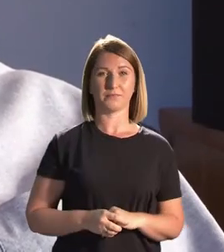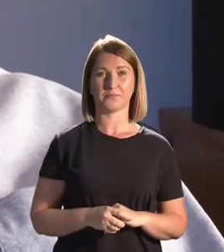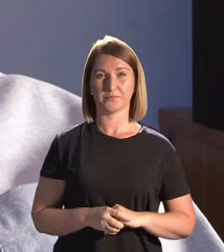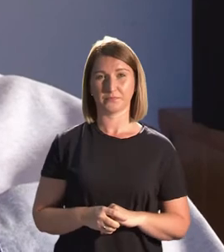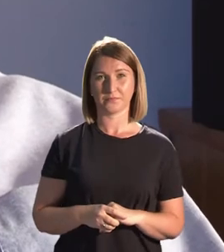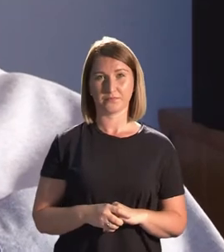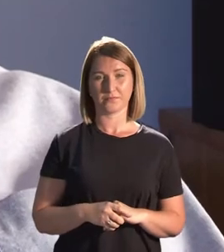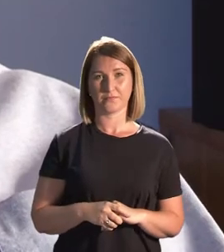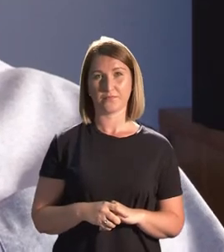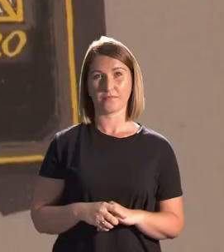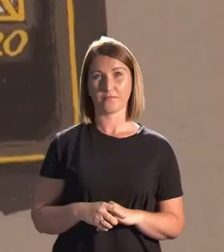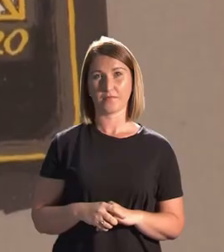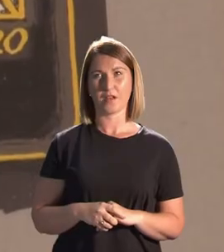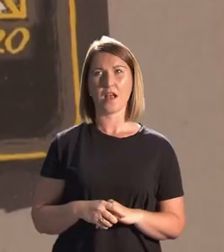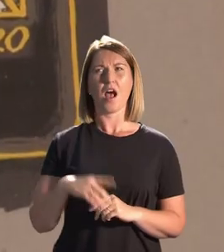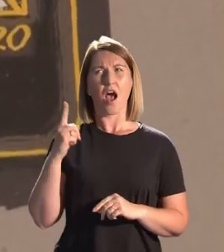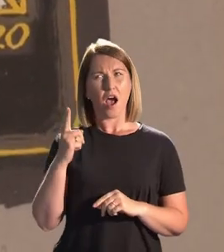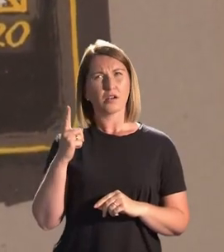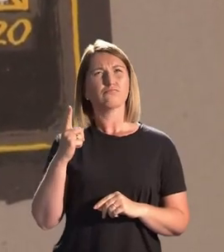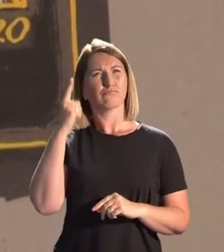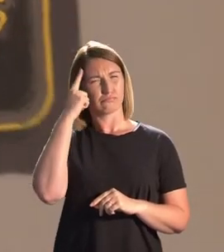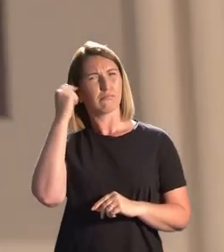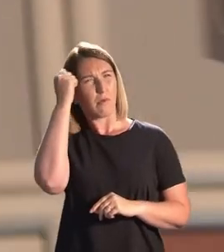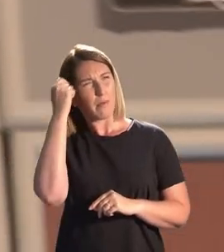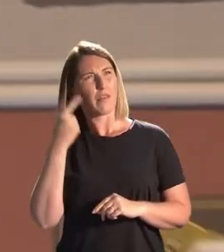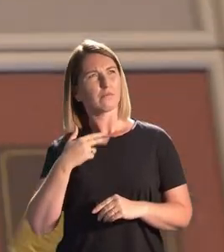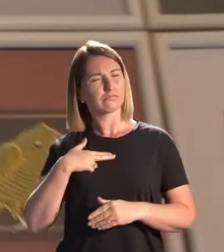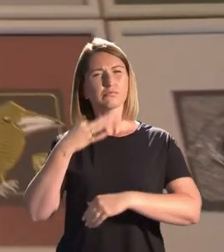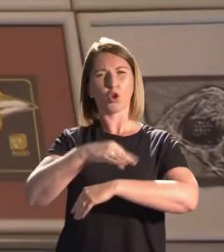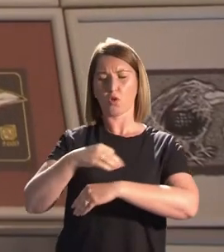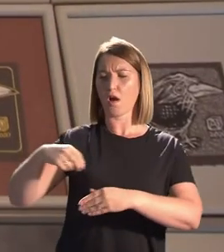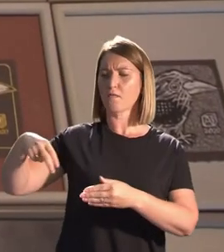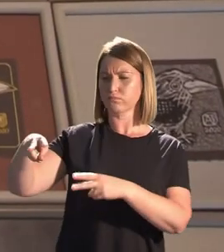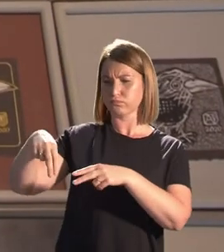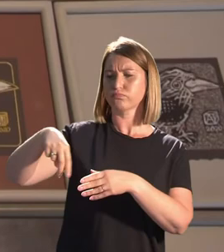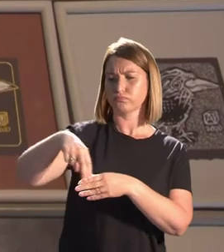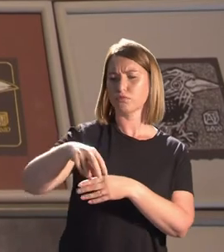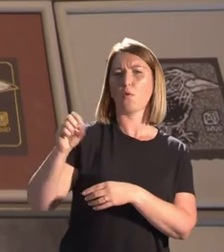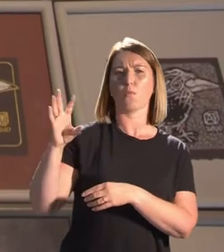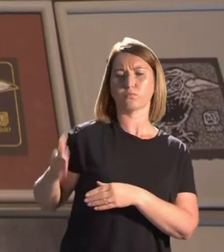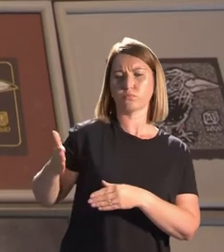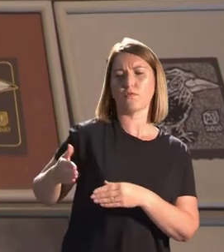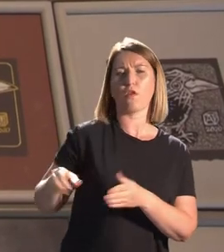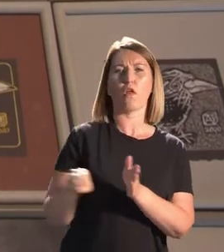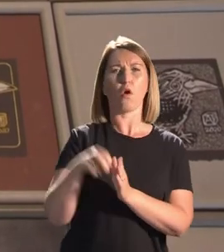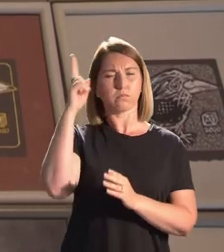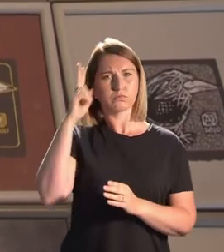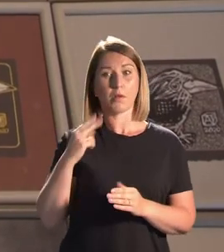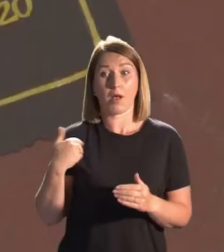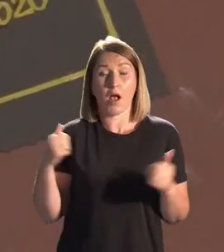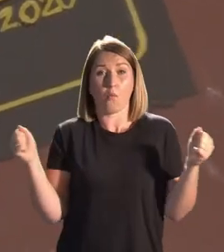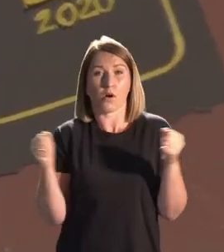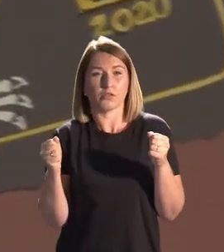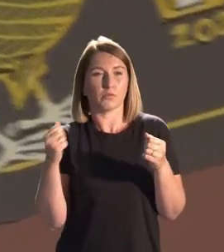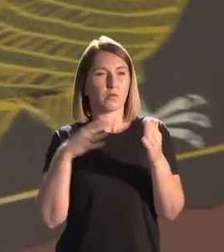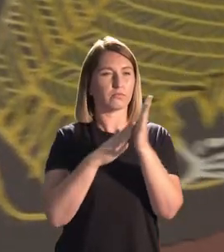psychologią ptaka. Ale już na studiach, pamiętam jak szedłem z dworca do akademika i była zima i